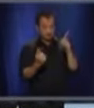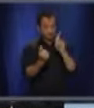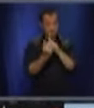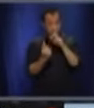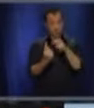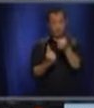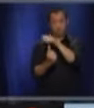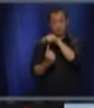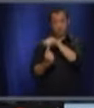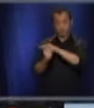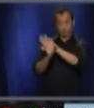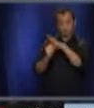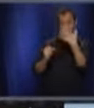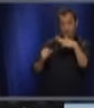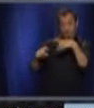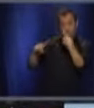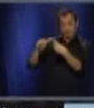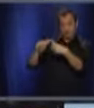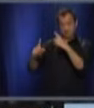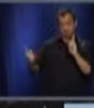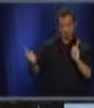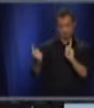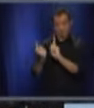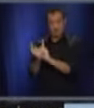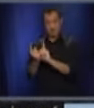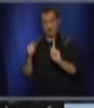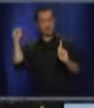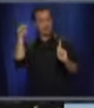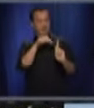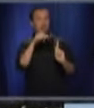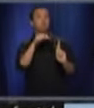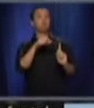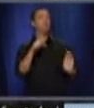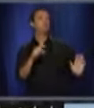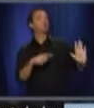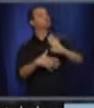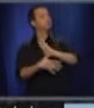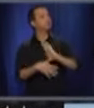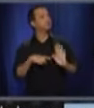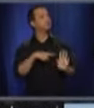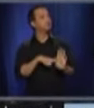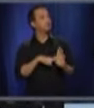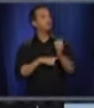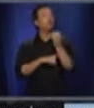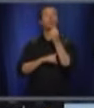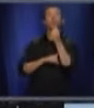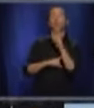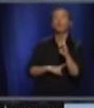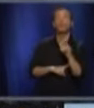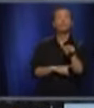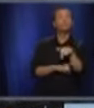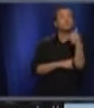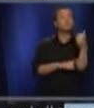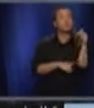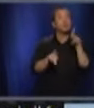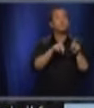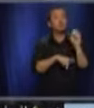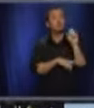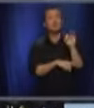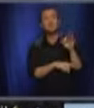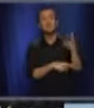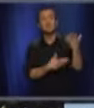en contact direct avec un cas confirmé, ou si vous avez été appelé par la santé publique